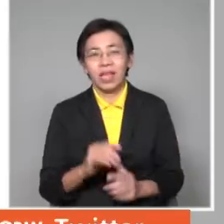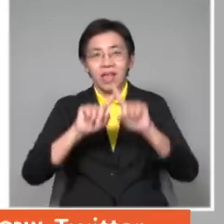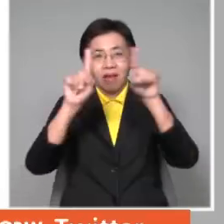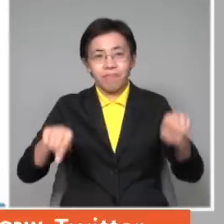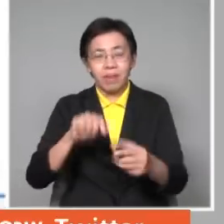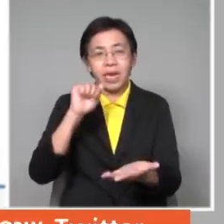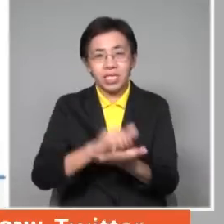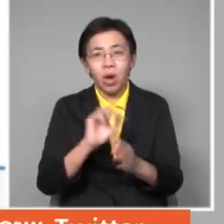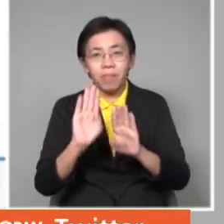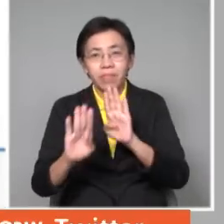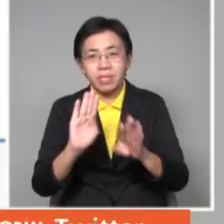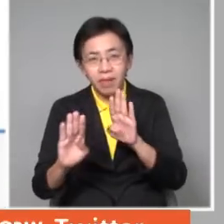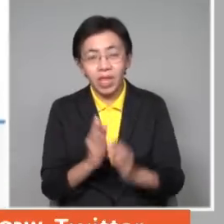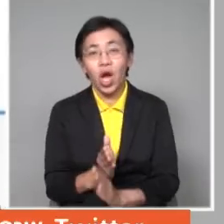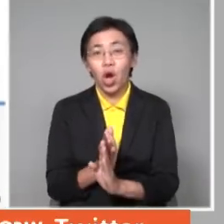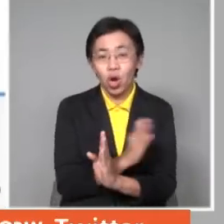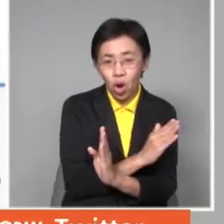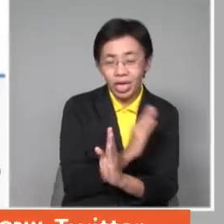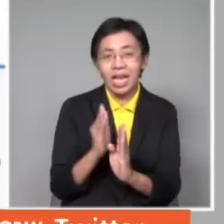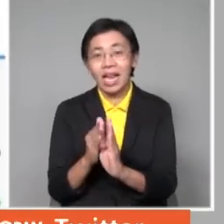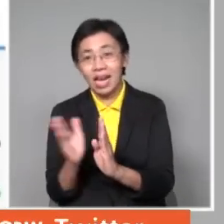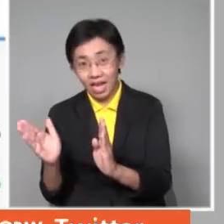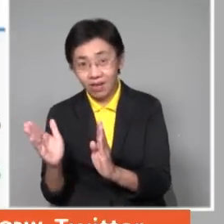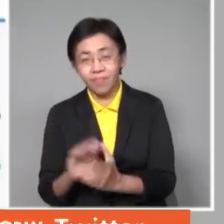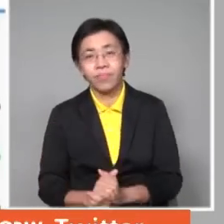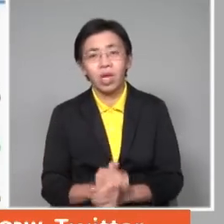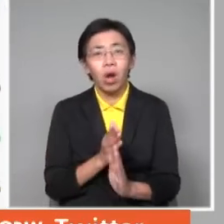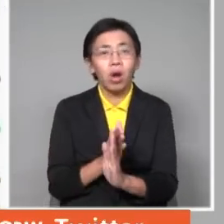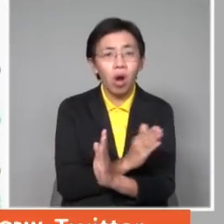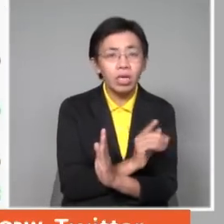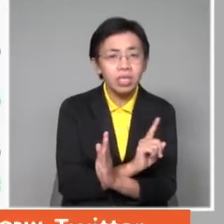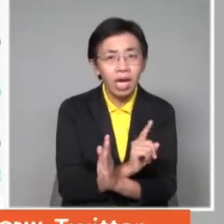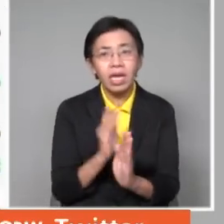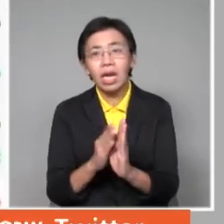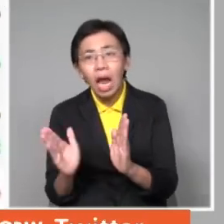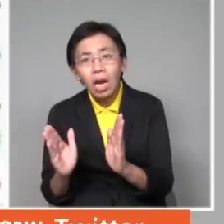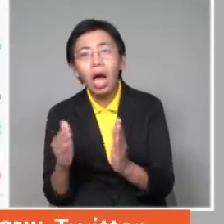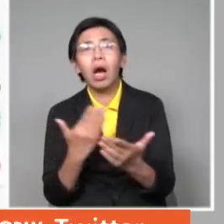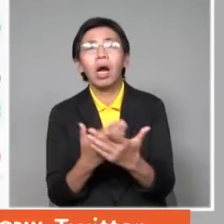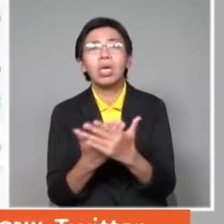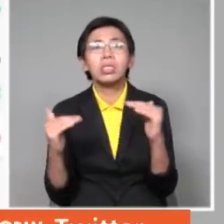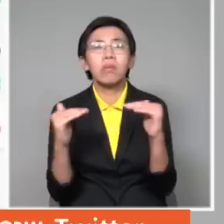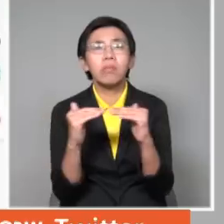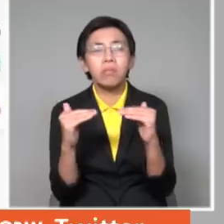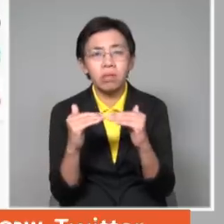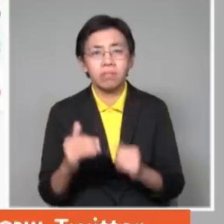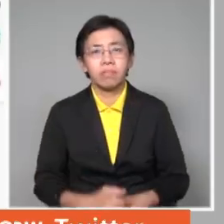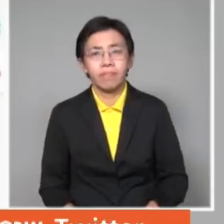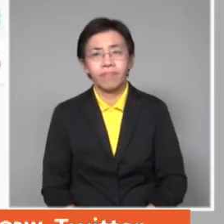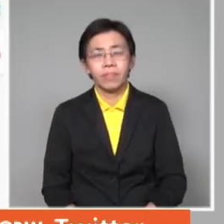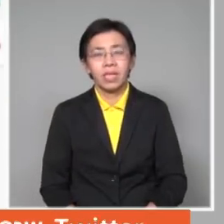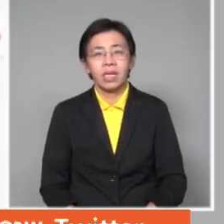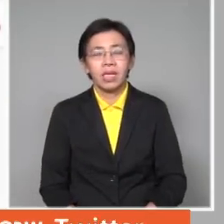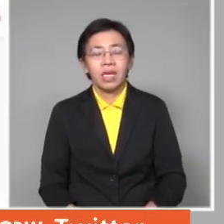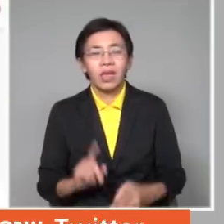าเทียบกันระหว่างก่อนใช้สิทธิ์และหลังใช้สิทธิ์ปรากฏว่าราคาเท่ากันก็มีนะคะส่วนอีกท่านหนึ่งบอกว่